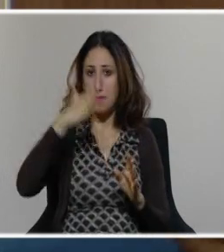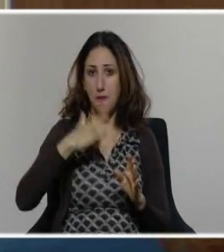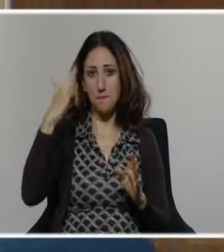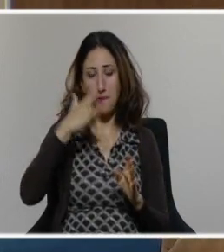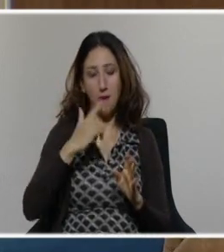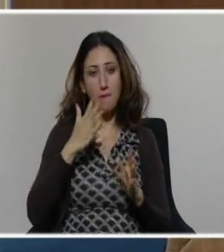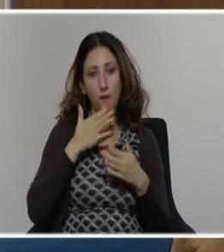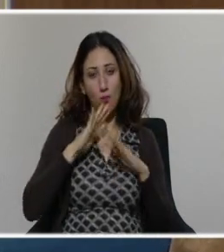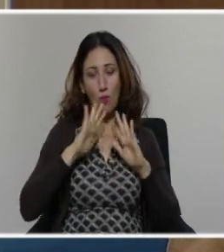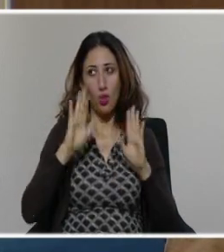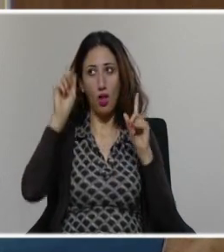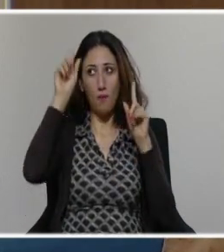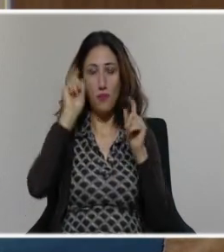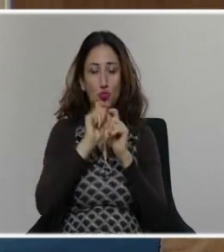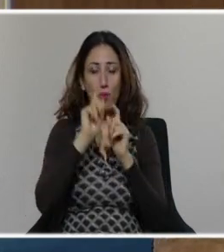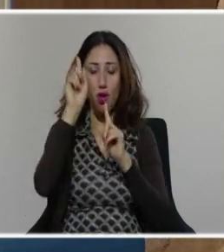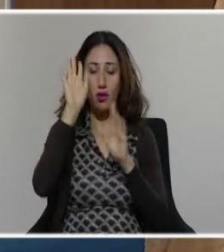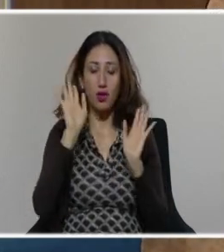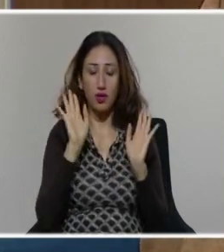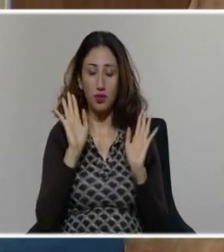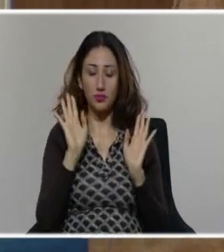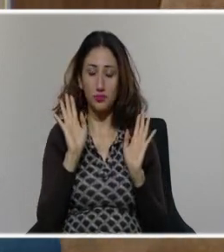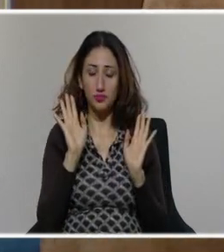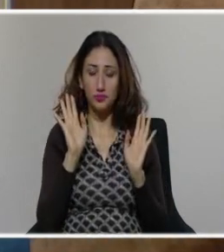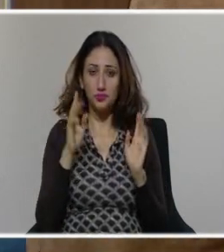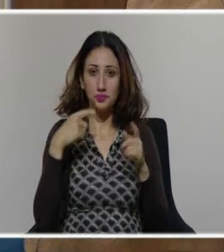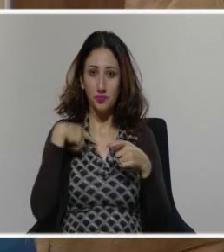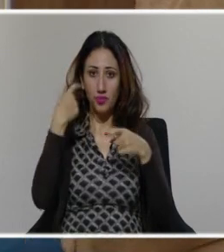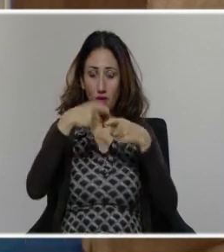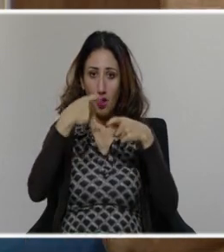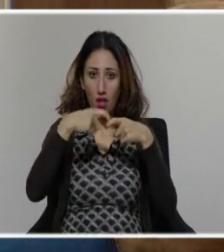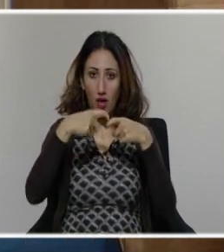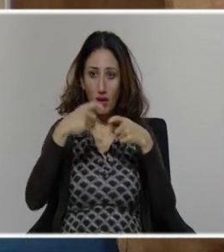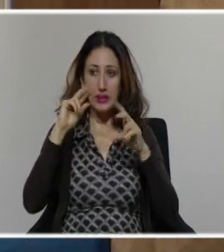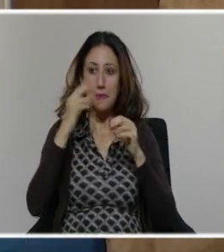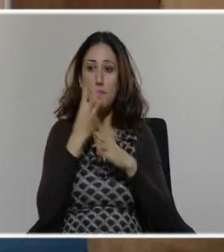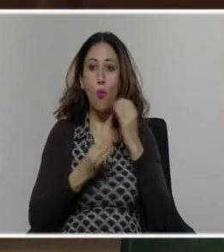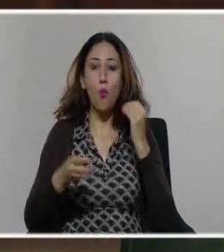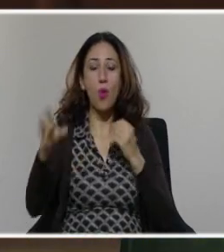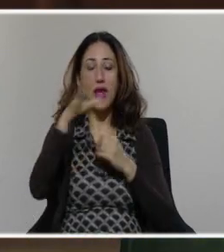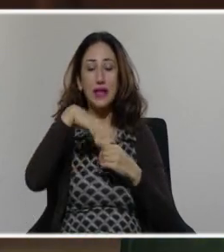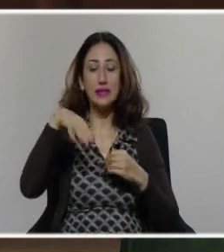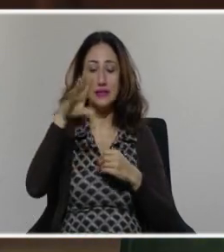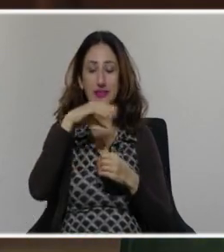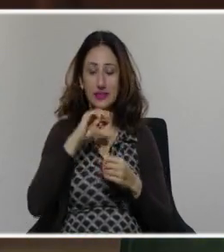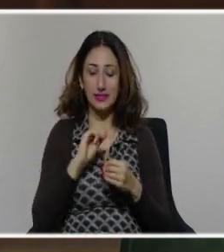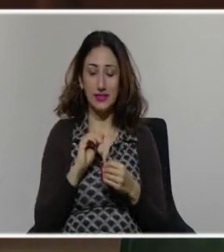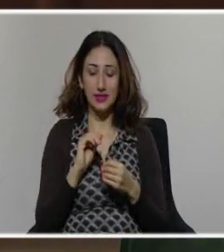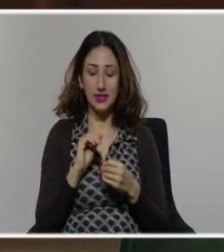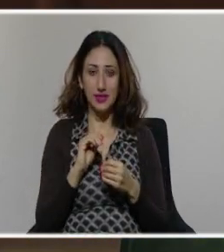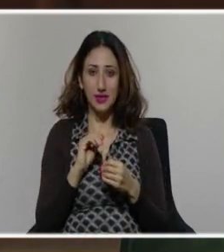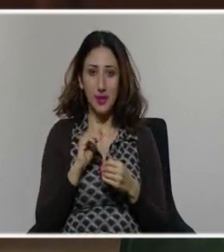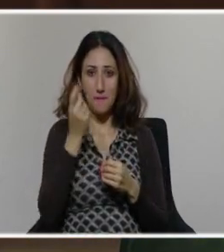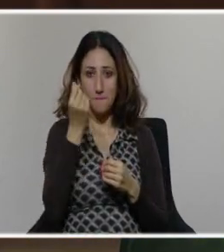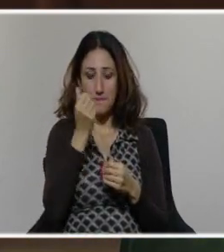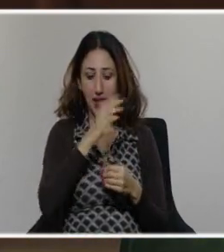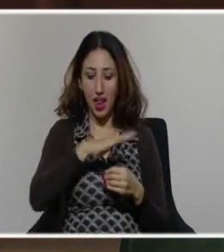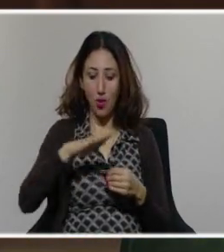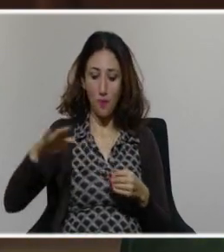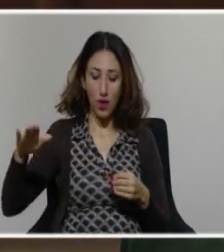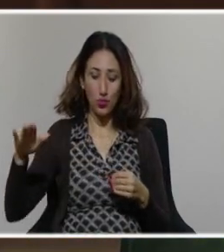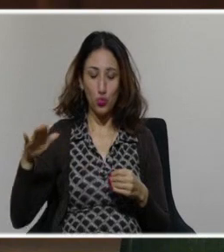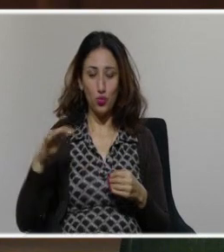الله سبحانه وتعالى. العلاقه بيني وبينهم يعني بعتبرهم ولادي. لكن في حد كان يجي يسالك في المال والبنون يقول لك مثلا يا